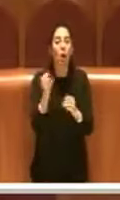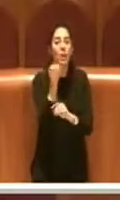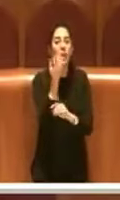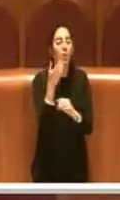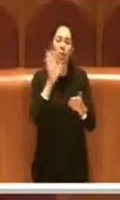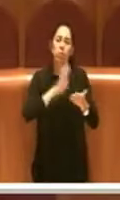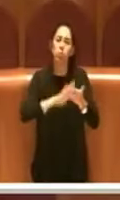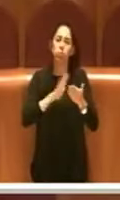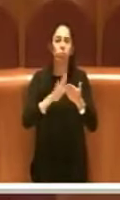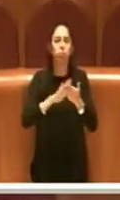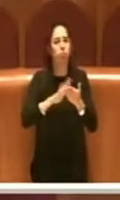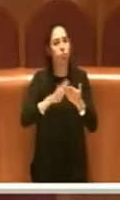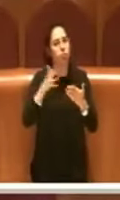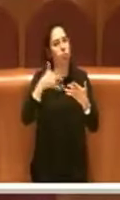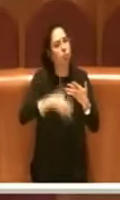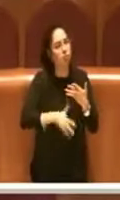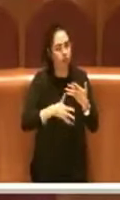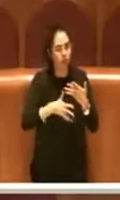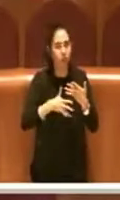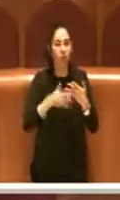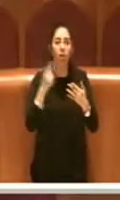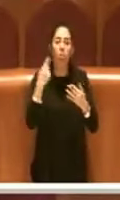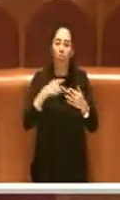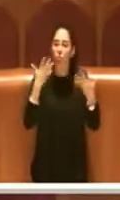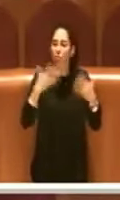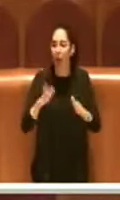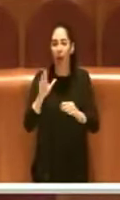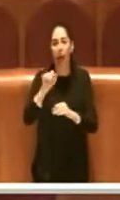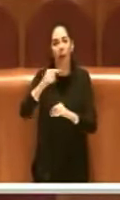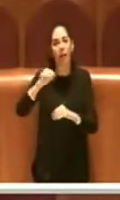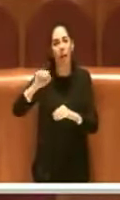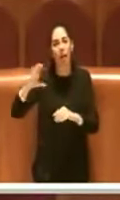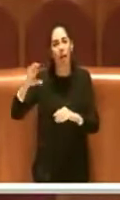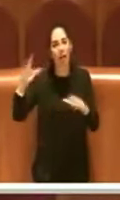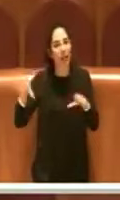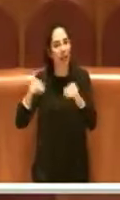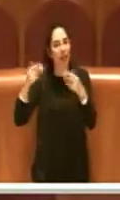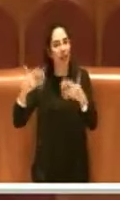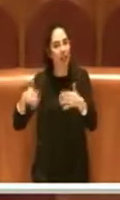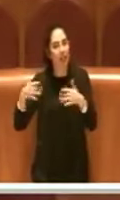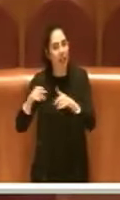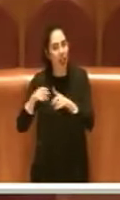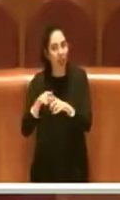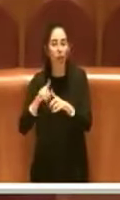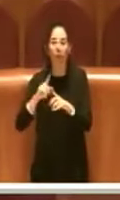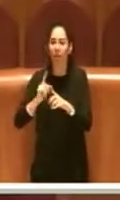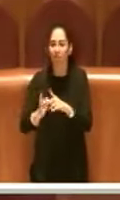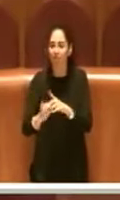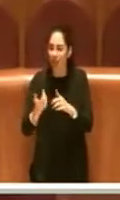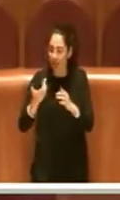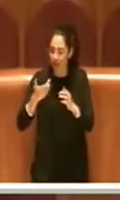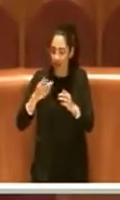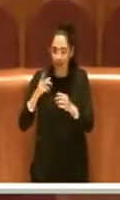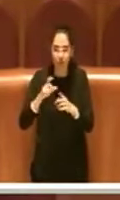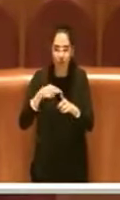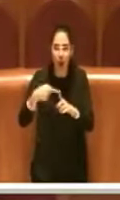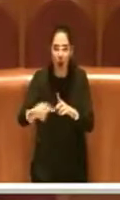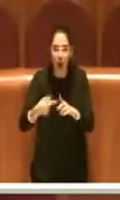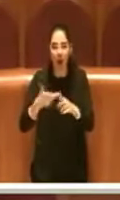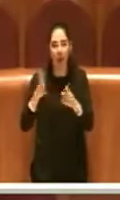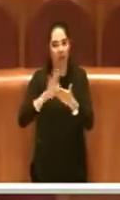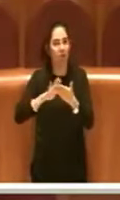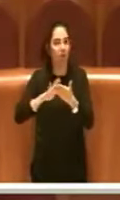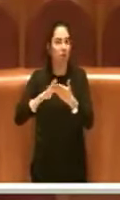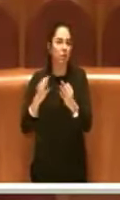già attuando con ATAC e che vedranno il completo attivamento nelle prossime ore. Chiaramente parliamo